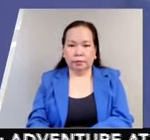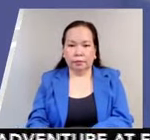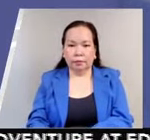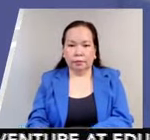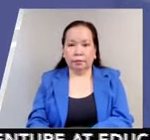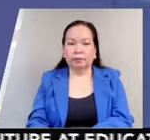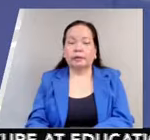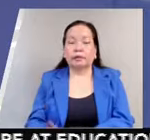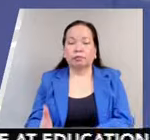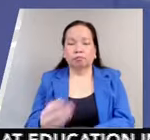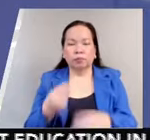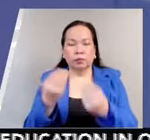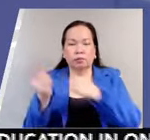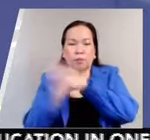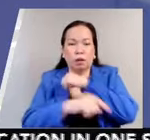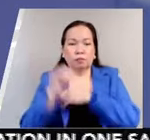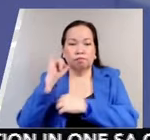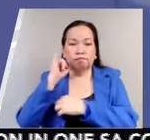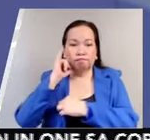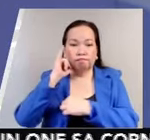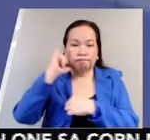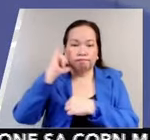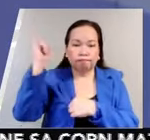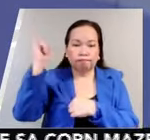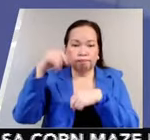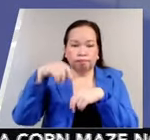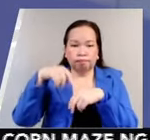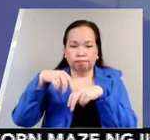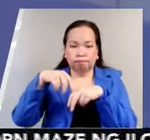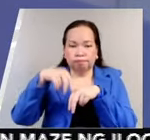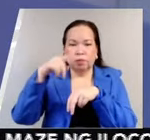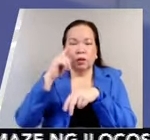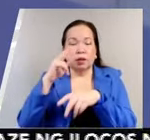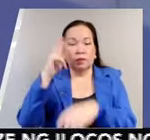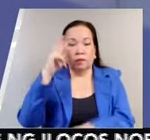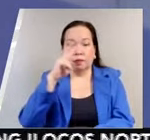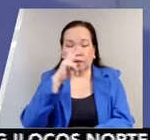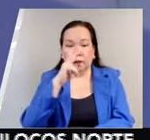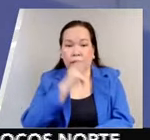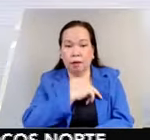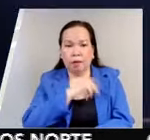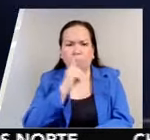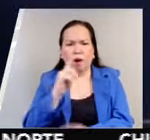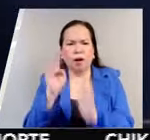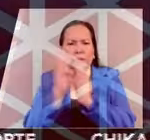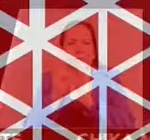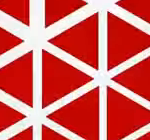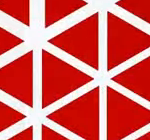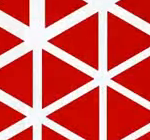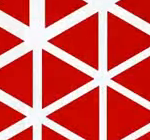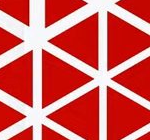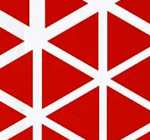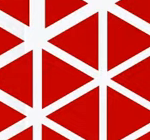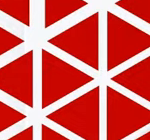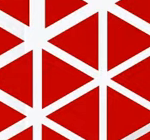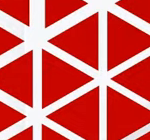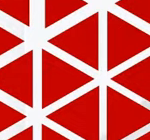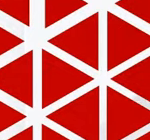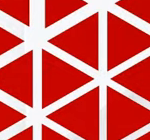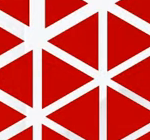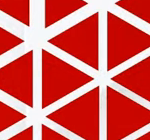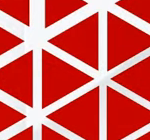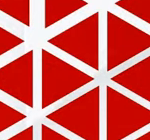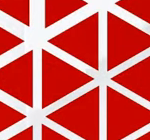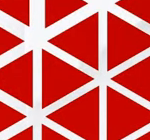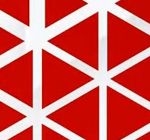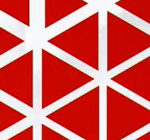Bitay ang sentensya ng korte sa Vietnam sa isang bilyonaryong property tycoon. Yan ay matapos siyang masangkot sa pinakamalaking kaso ng